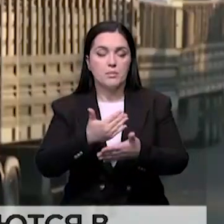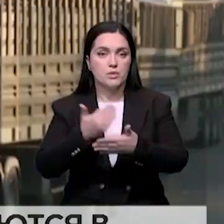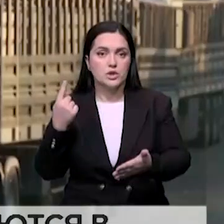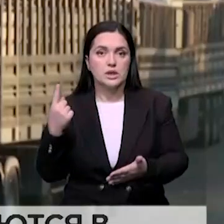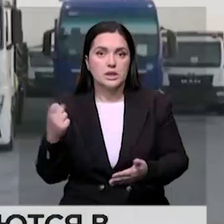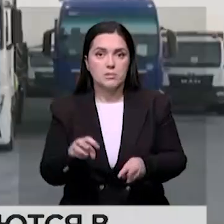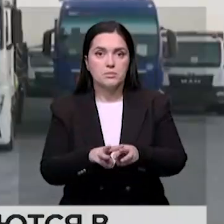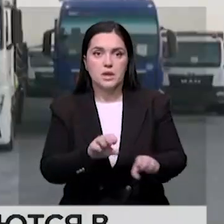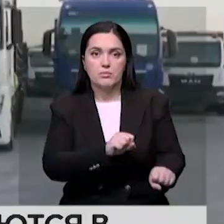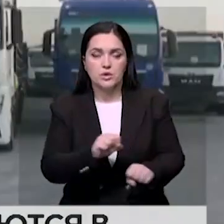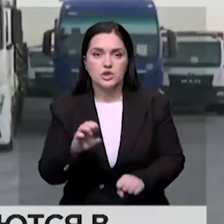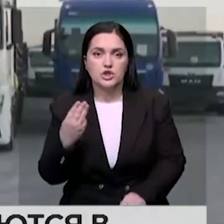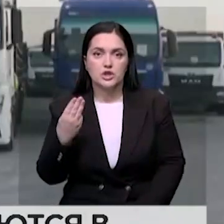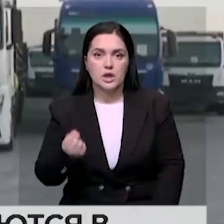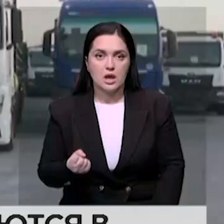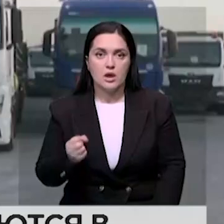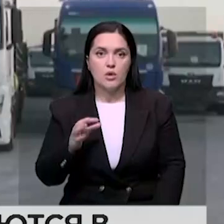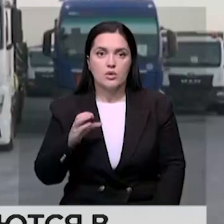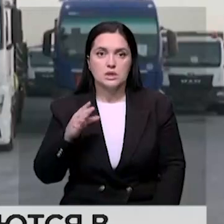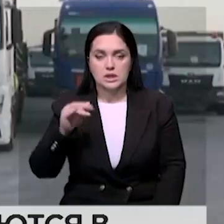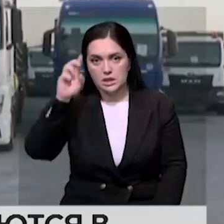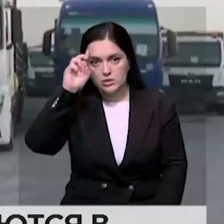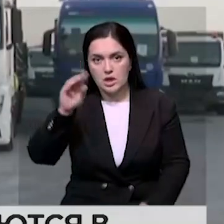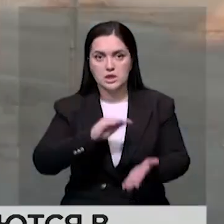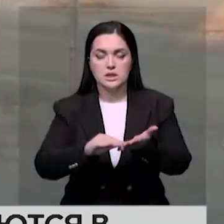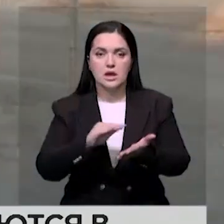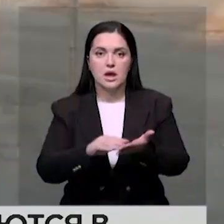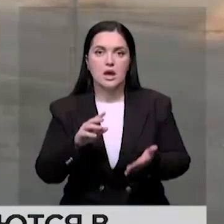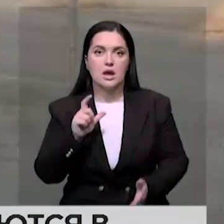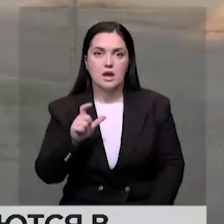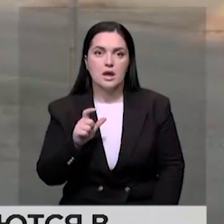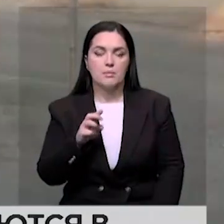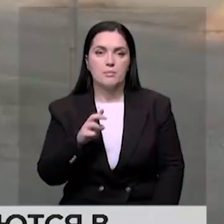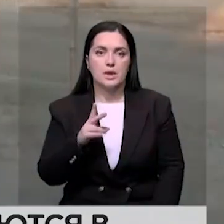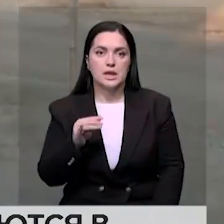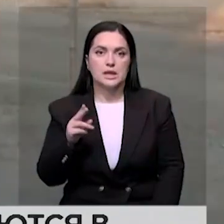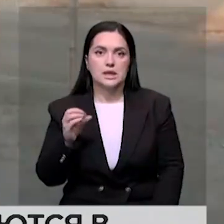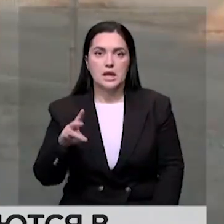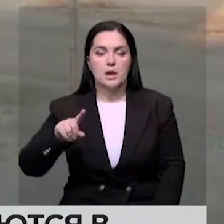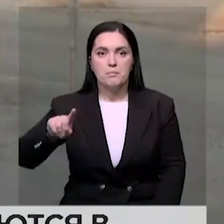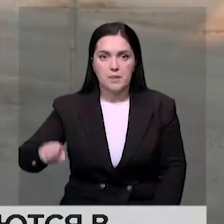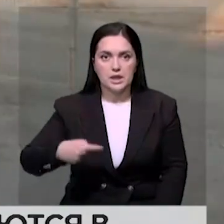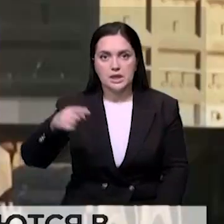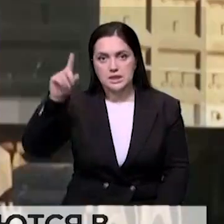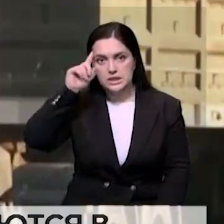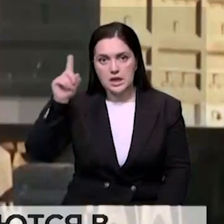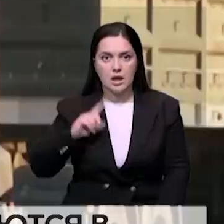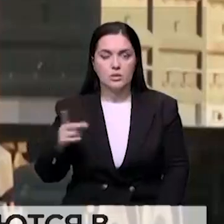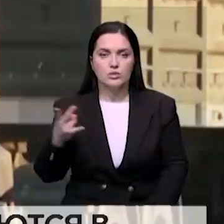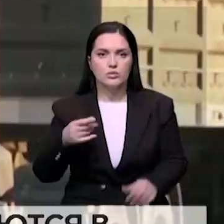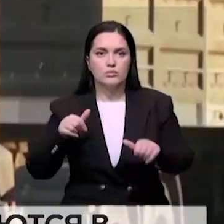На прошлой неделе министр обороны США Ллойд Остин и государственный секретарь Энтони Блинкен потребовали от Израиля